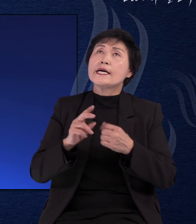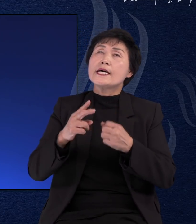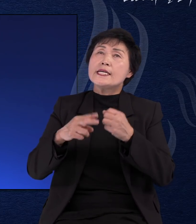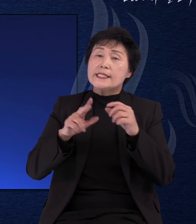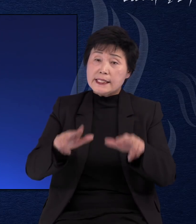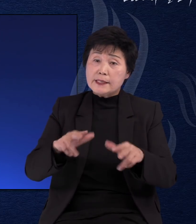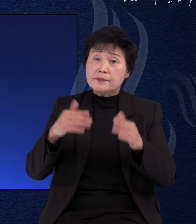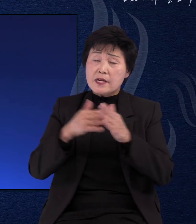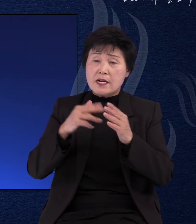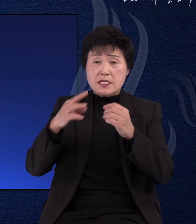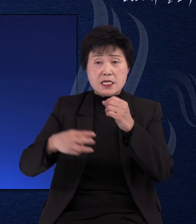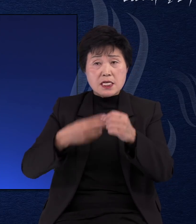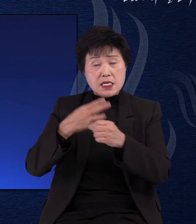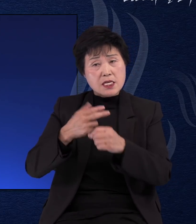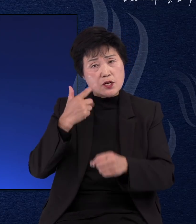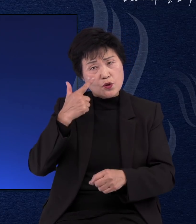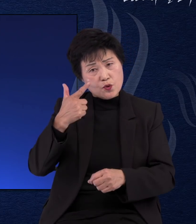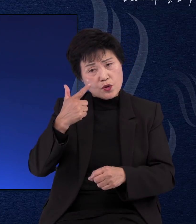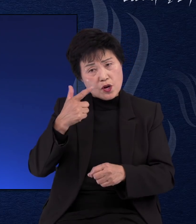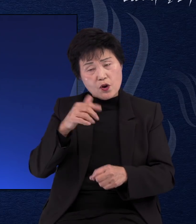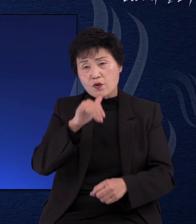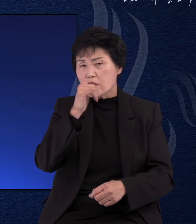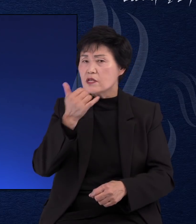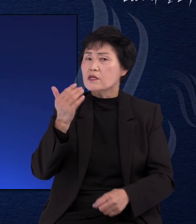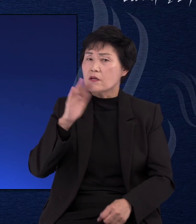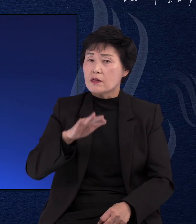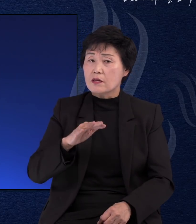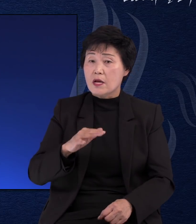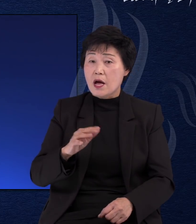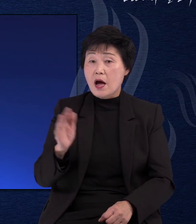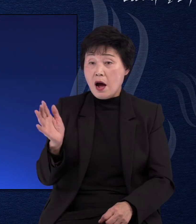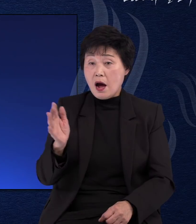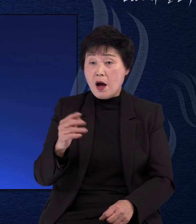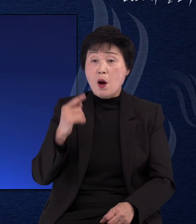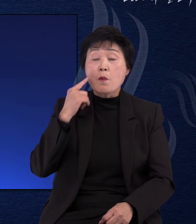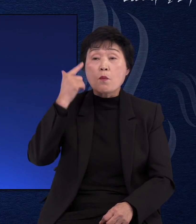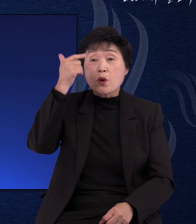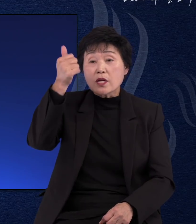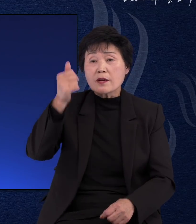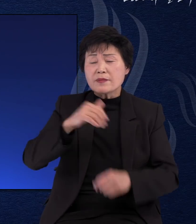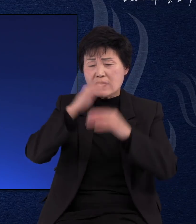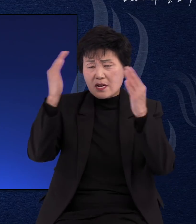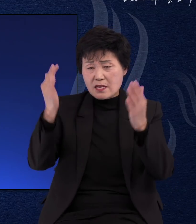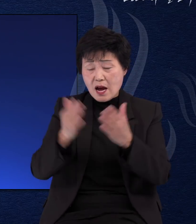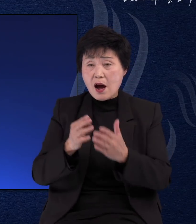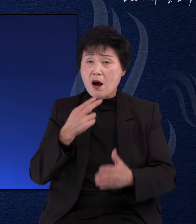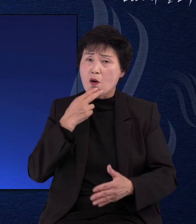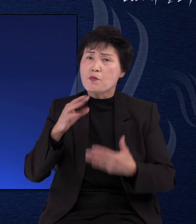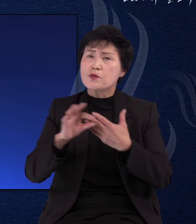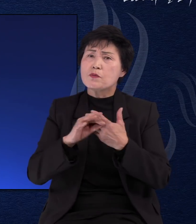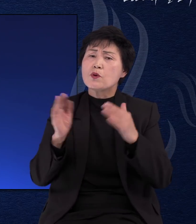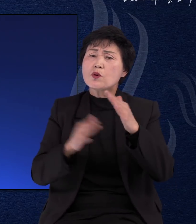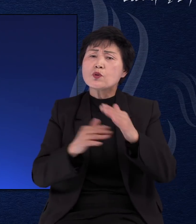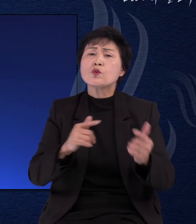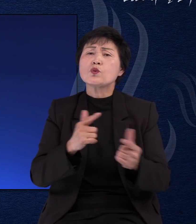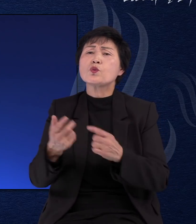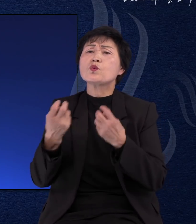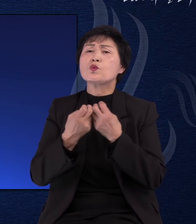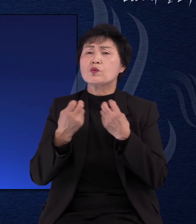할지 목자 잃은 양 같은 그 모습을 알고 어떻게 못한다고 할 수 있겠습니까? 정말 하고 싶은 마음